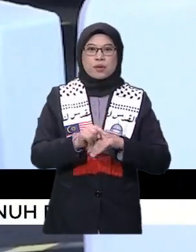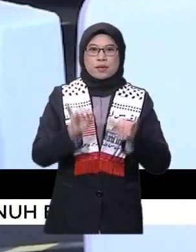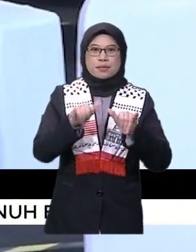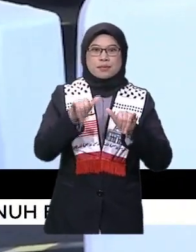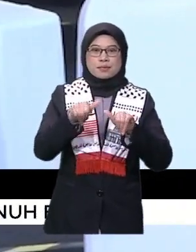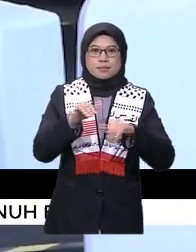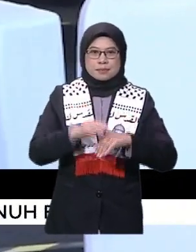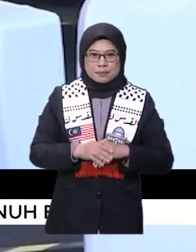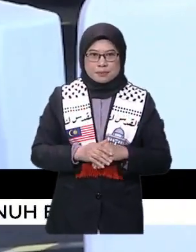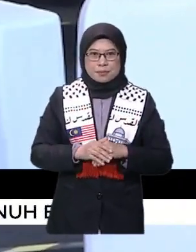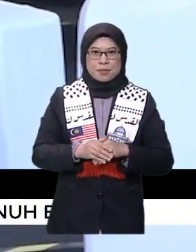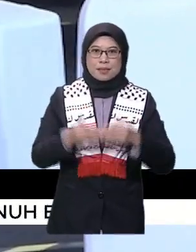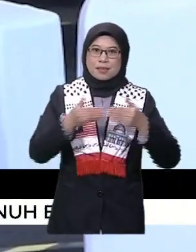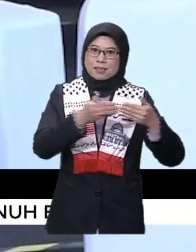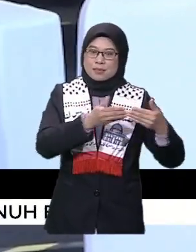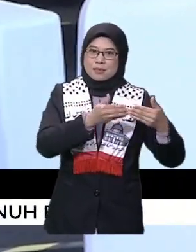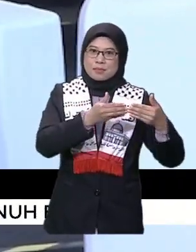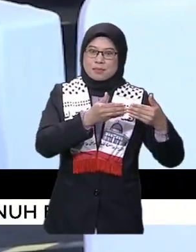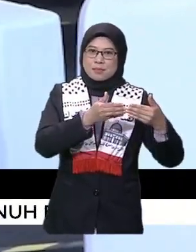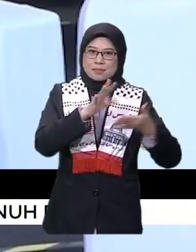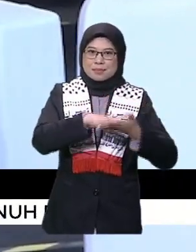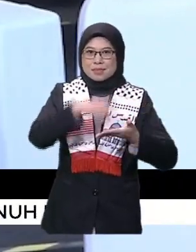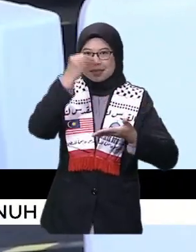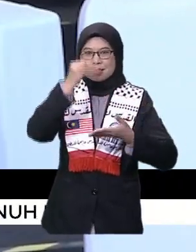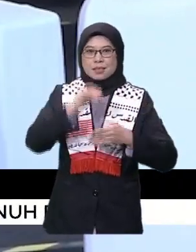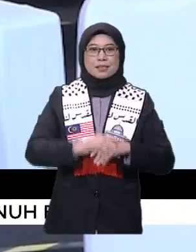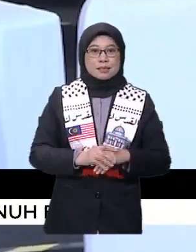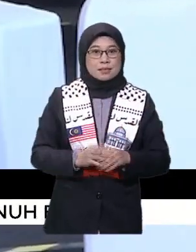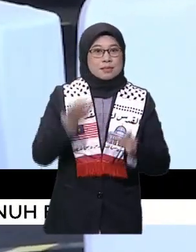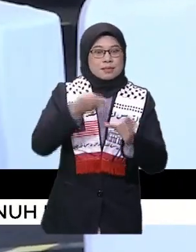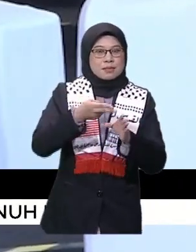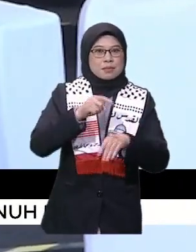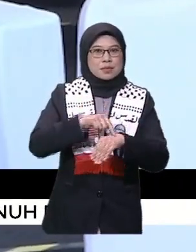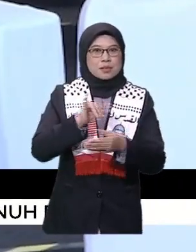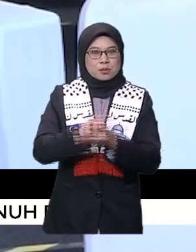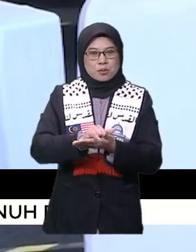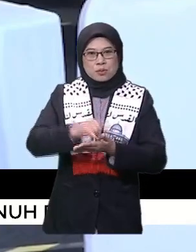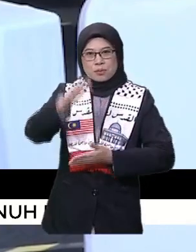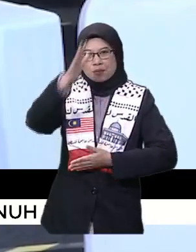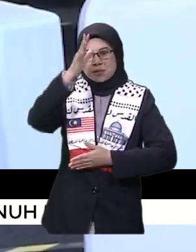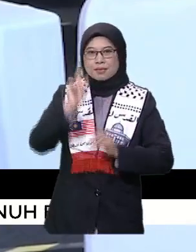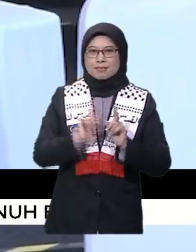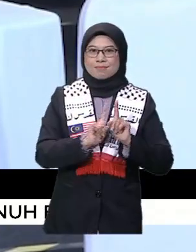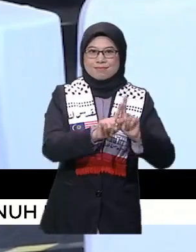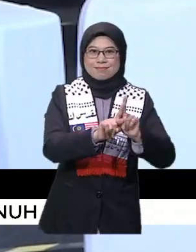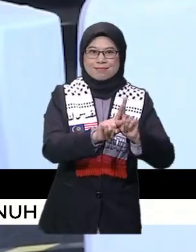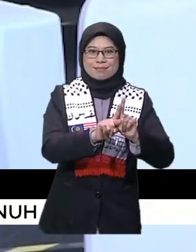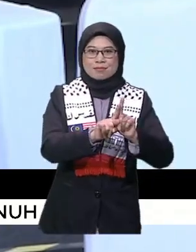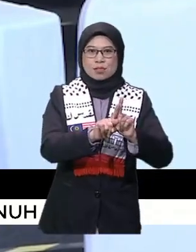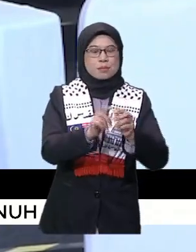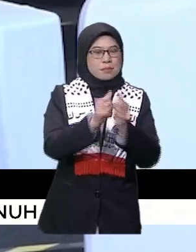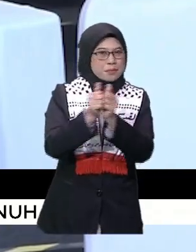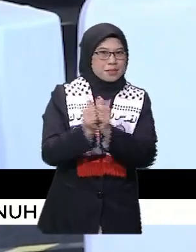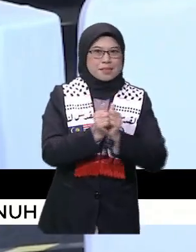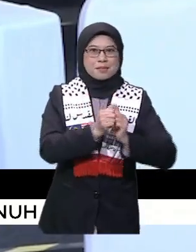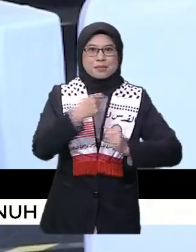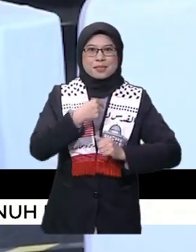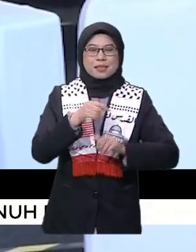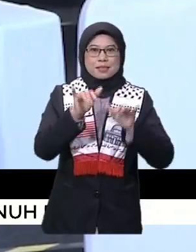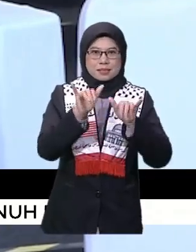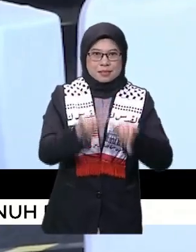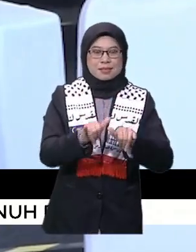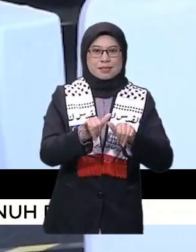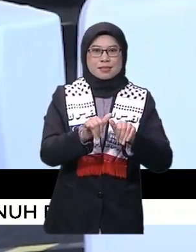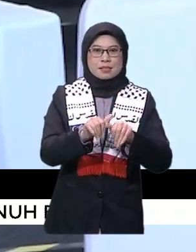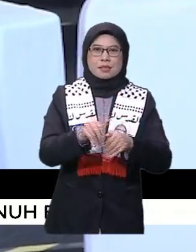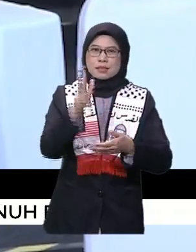got further study in the JB. So, I go and join lah. That time, my father was following with me. He was staying with me, dia tinggal dengan saya dengan